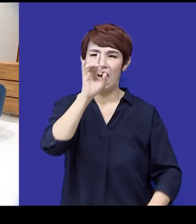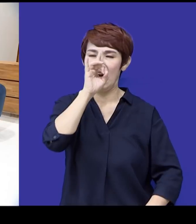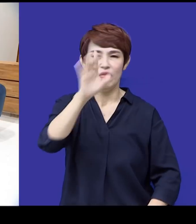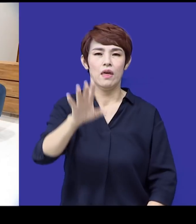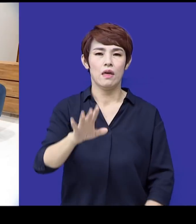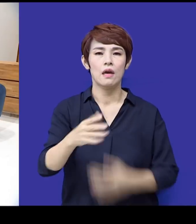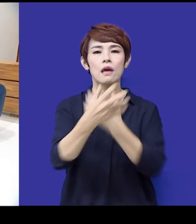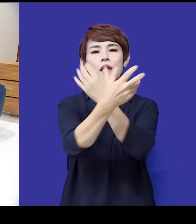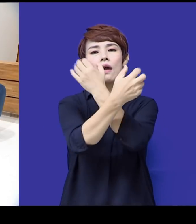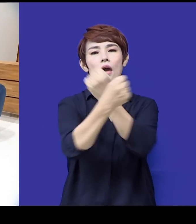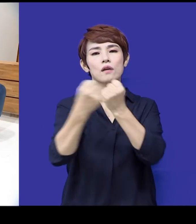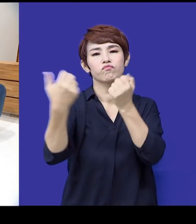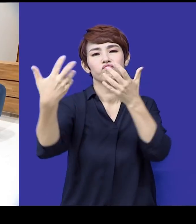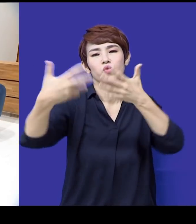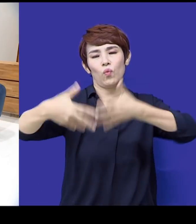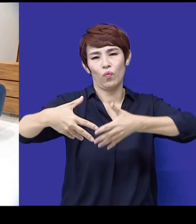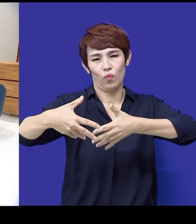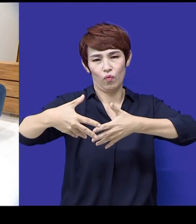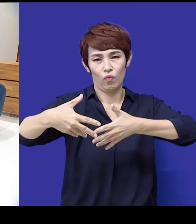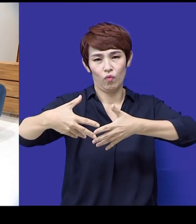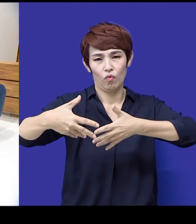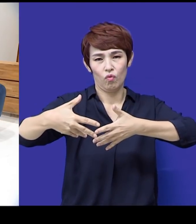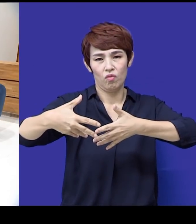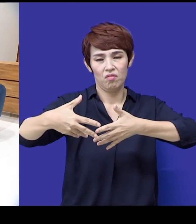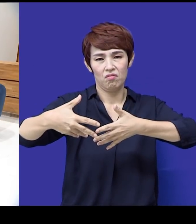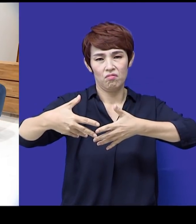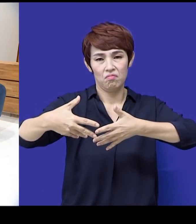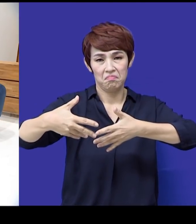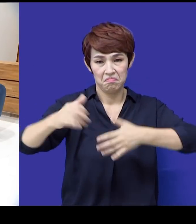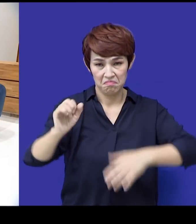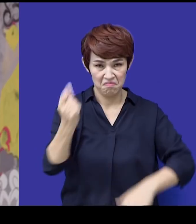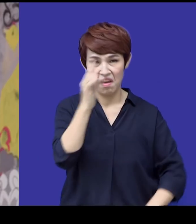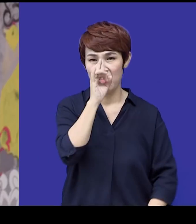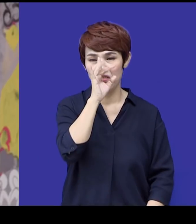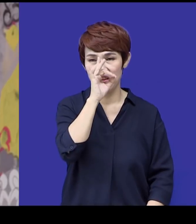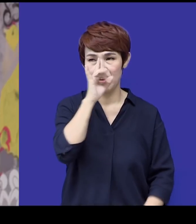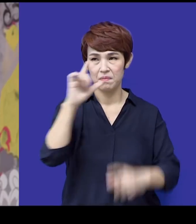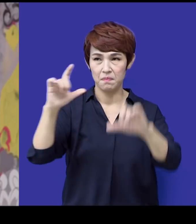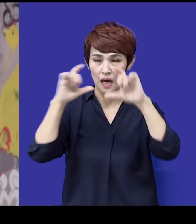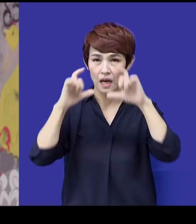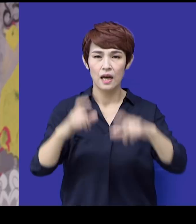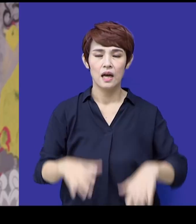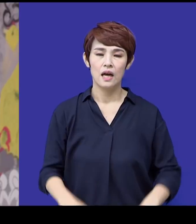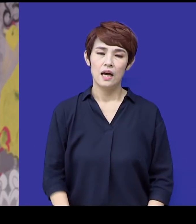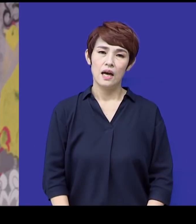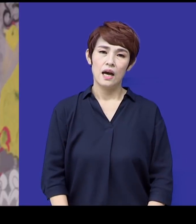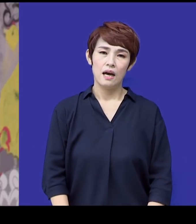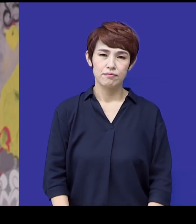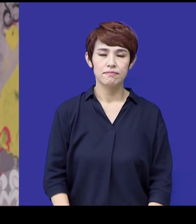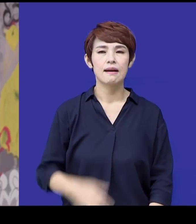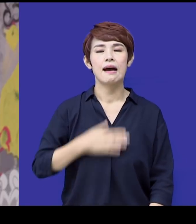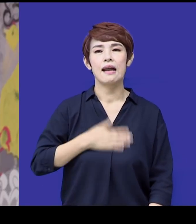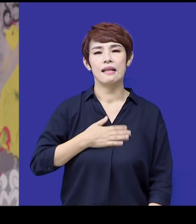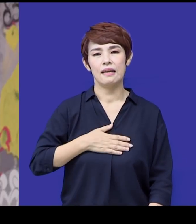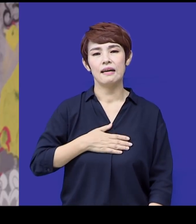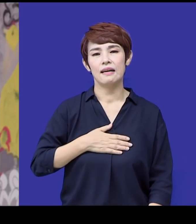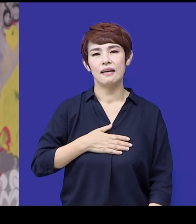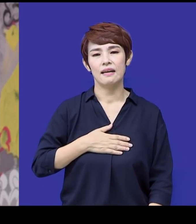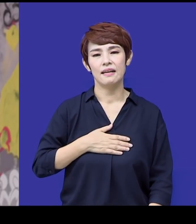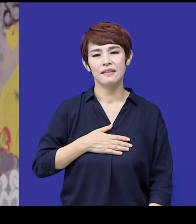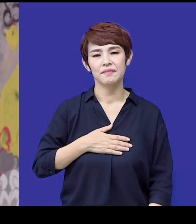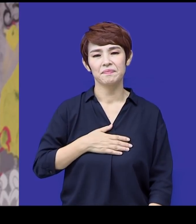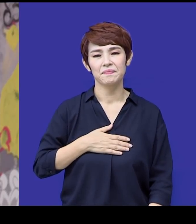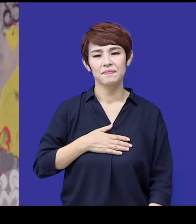계약이 있어가지고 예. 그 안 된다고 그래가지고 그러면은 그 알았다고 내가 나가겠다고. 예. 그래가지고